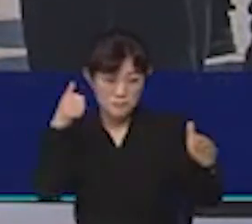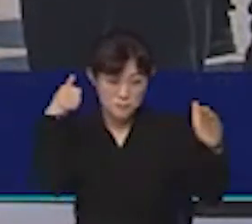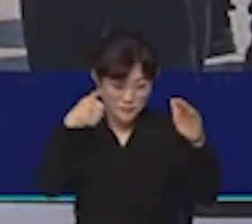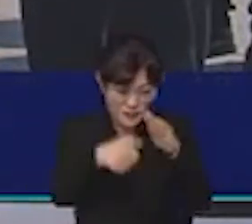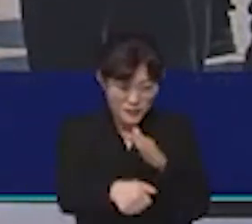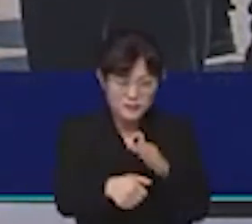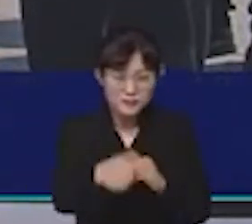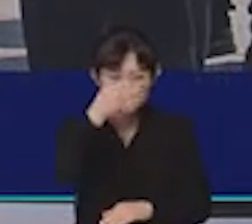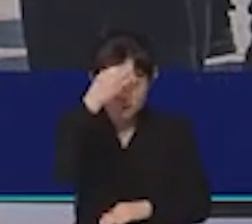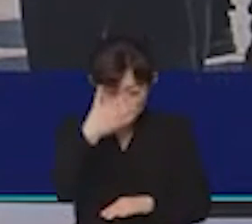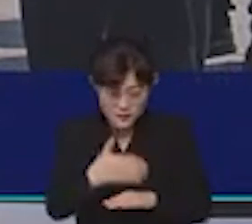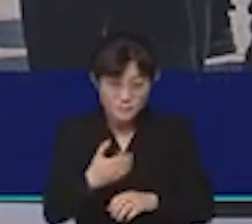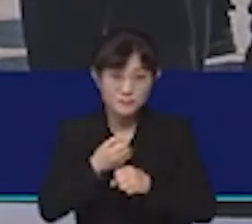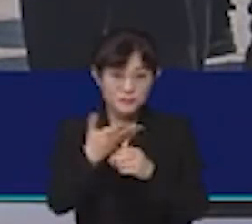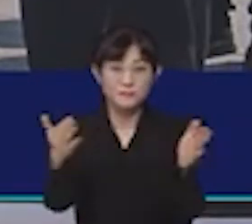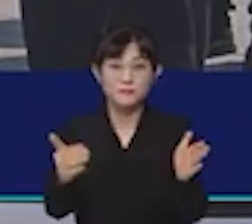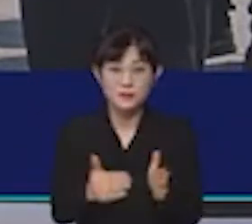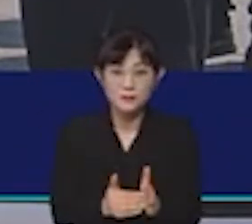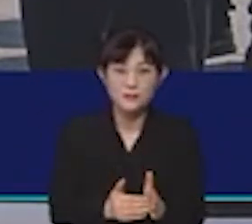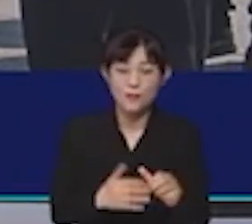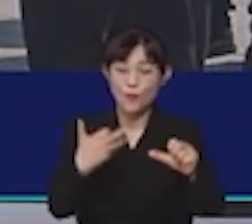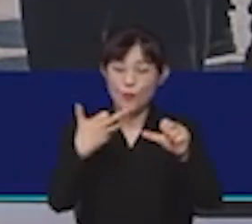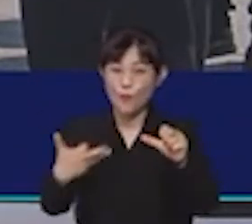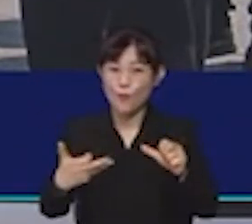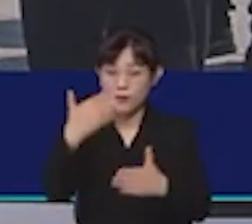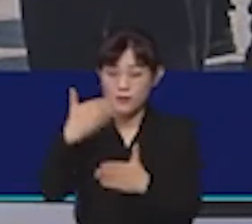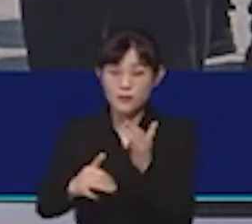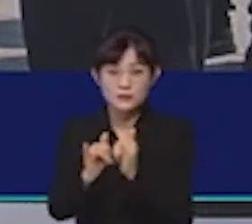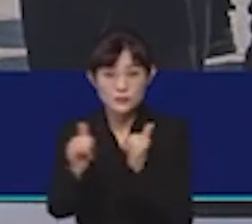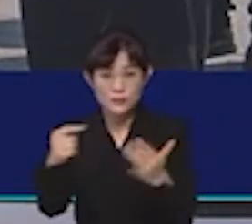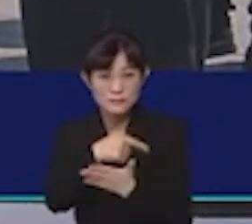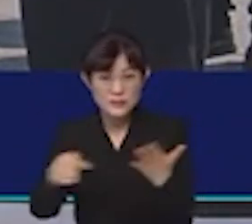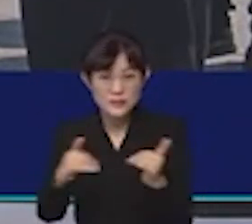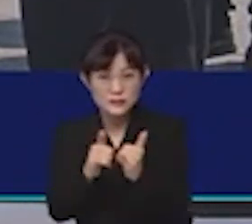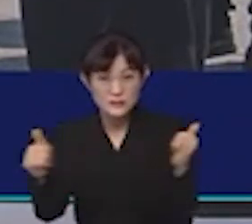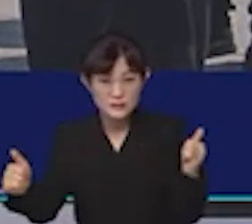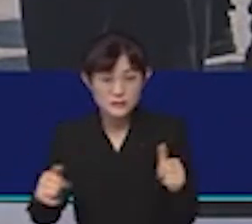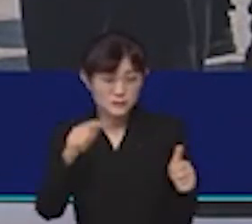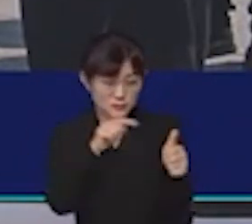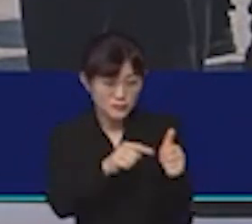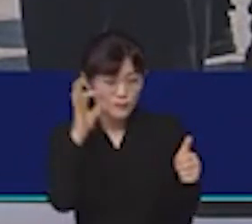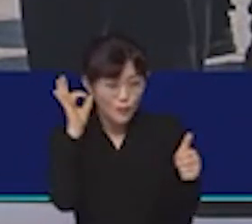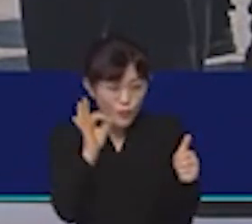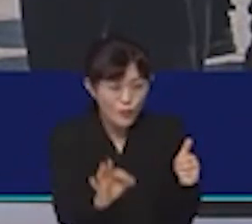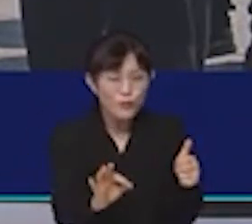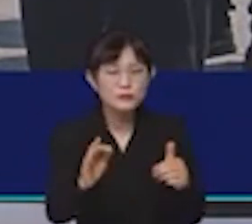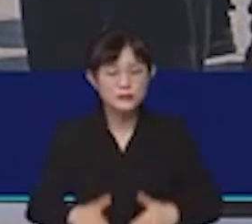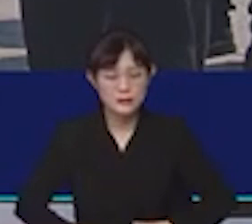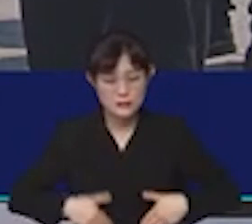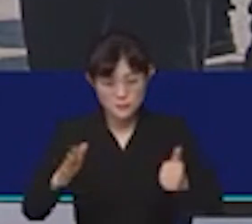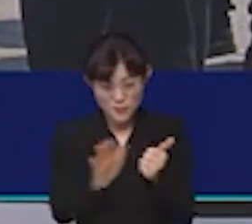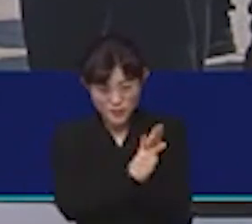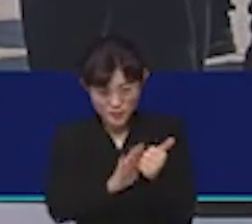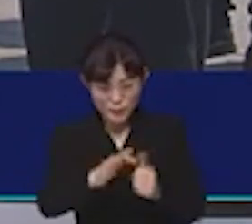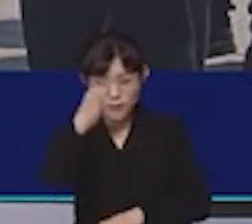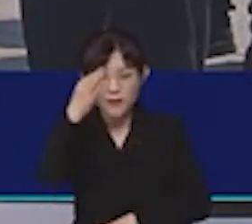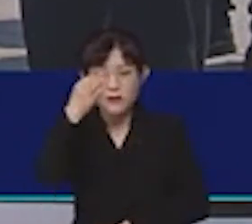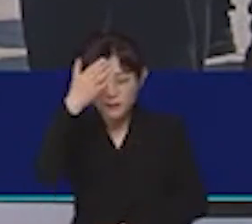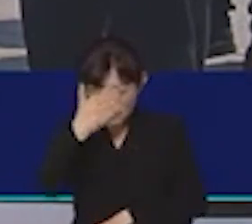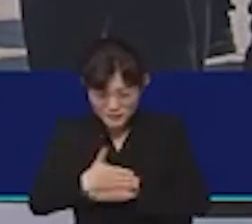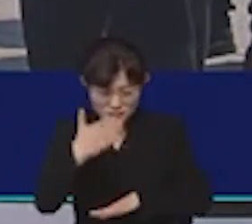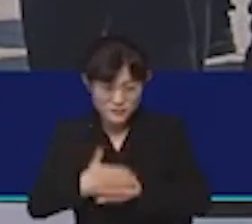앞에서 사죄했습니다. 5.18 유가족과 피해자들은 힘든 결정을 내렸을 전 씨를 향해 따뜻한 위로와 고마움을